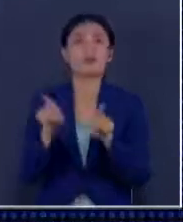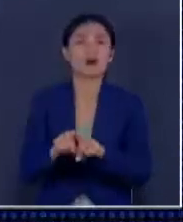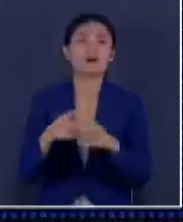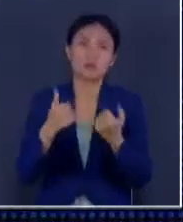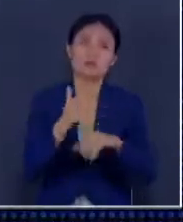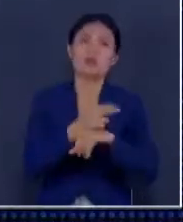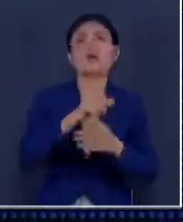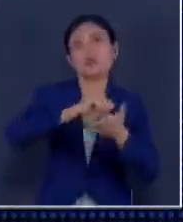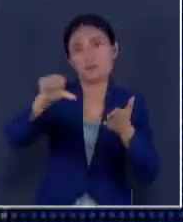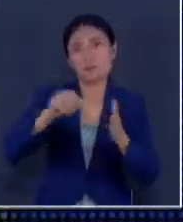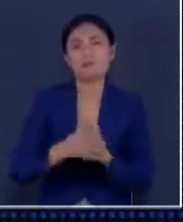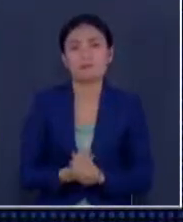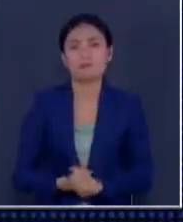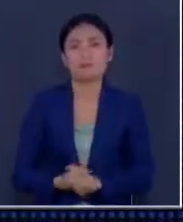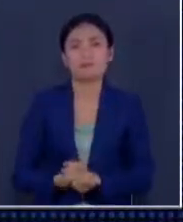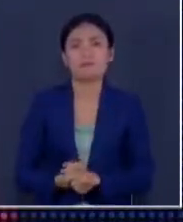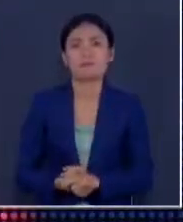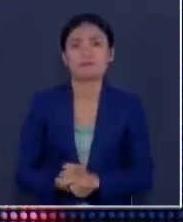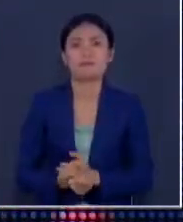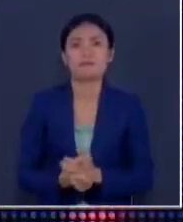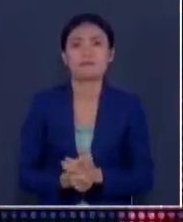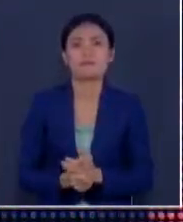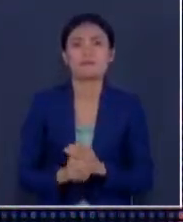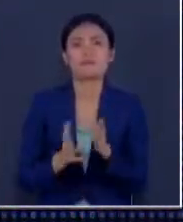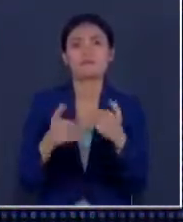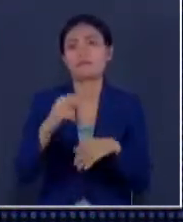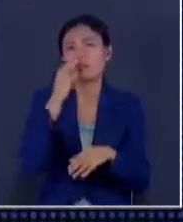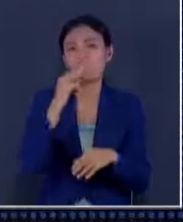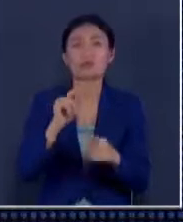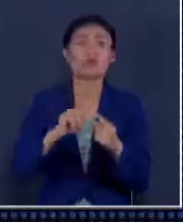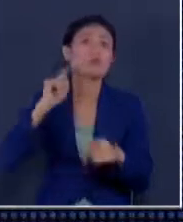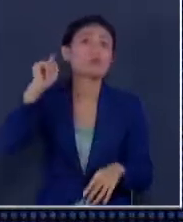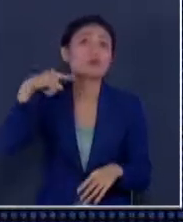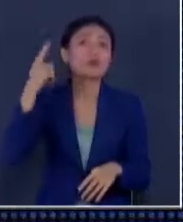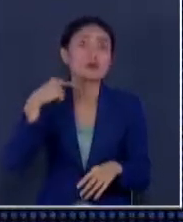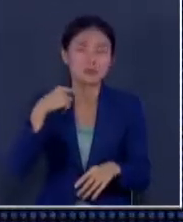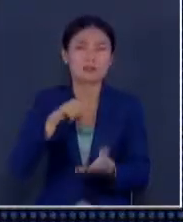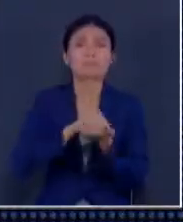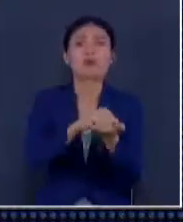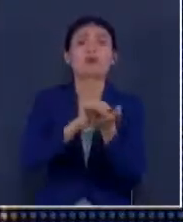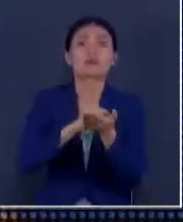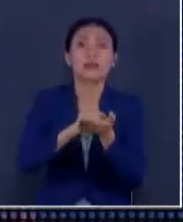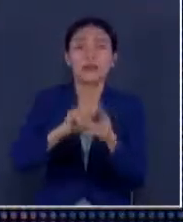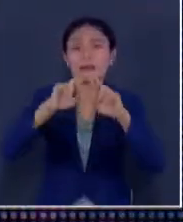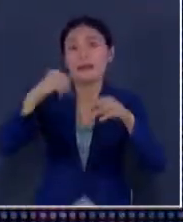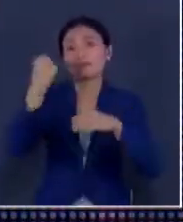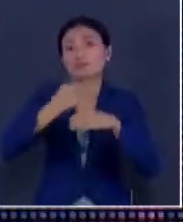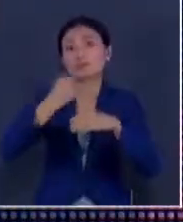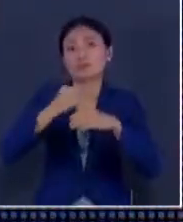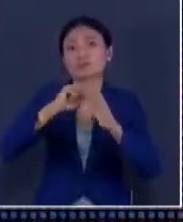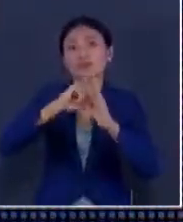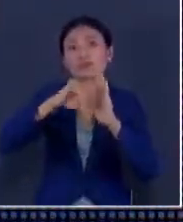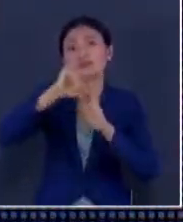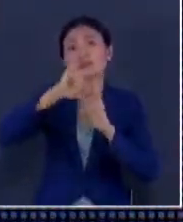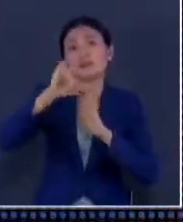มาปิดท้ายกันด้วยเรื่องราวดีๆกันบ้างค่ะเป็นเรื่องของสาวเสิร์ฟร้านส้มตำที่จังหวัดเชียงใหม่นะคะที่น่าชื่นชมมากเลยเพราะว่าเธอเนี่ยเจอคุณตาป่วยเป็น